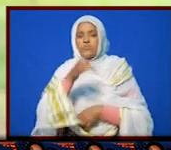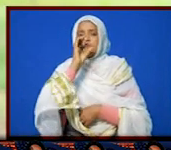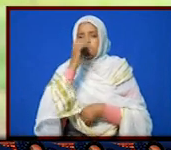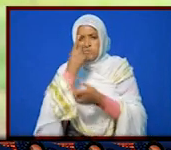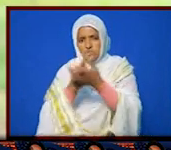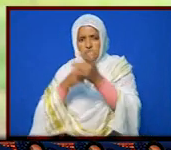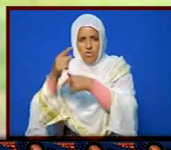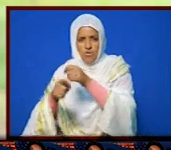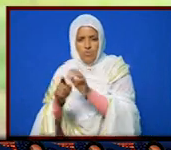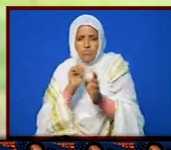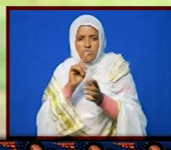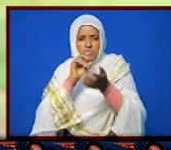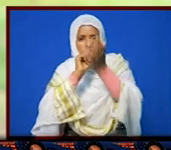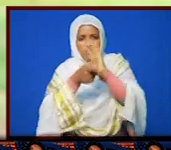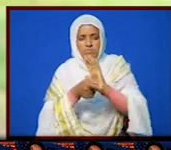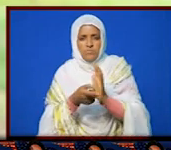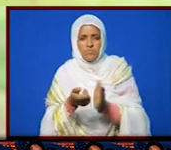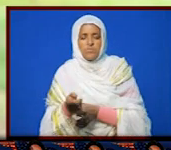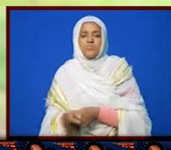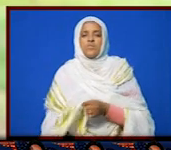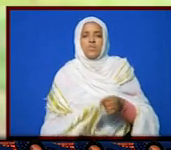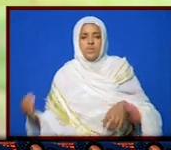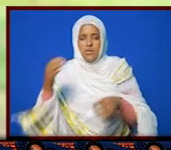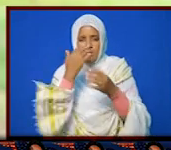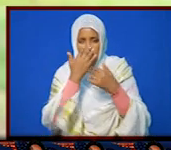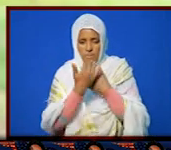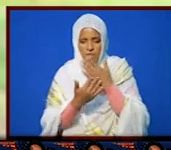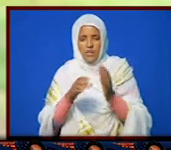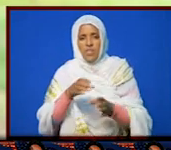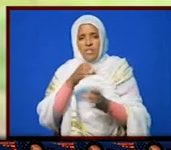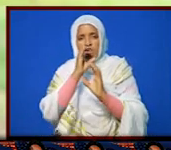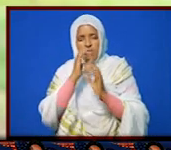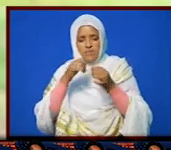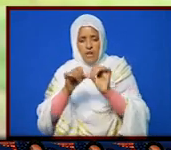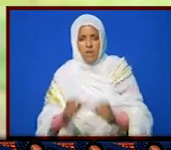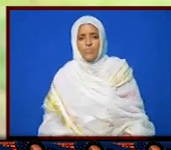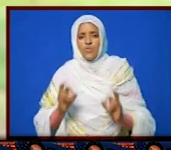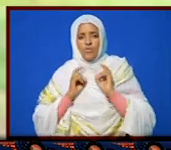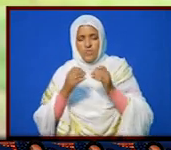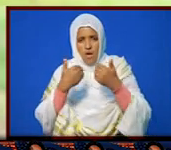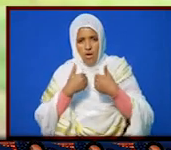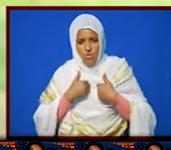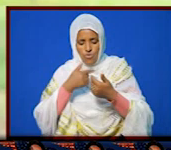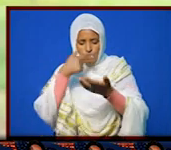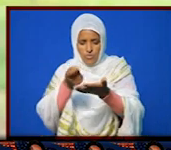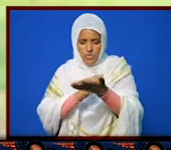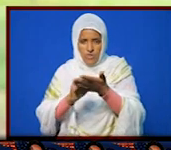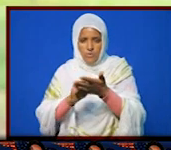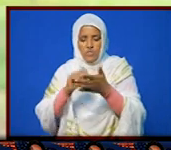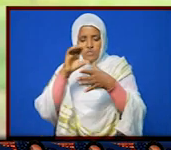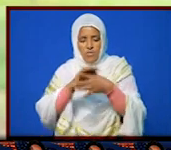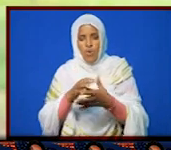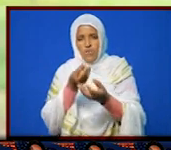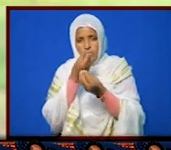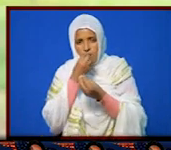ደሙን ሳይቀበሉ ጸበል ብቻ ጠጥተው ይሄዳሉ። ምን ብልሃት አለው? ስጋዬን የበላ ደሜን የጠጣ የዘላለም ህይወት አለው ተብሎ ነው